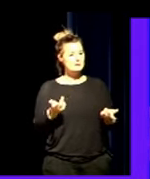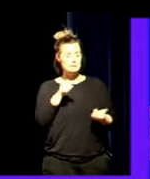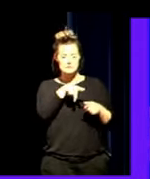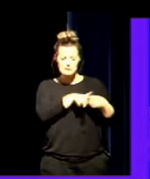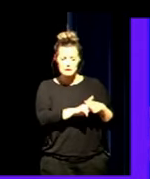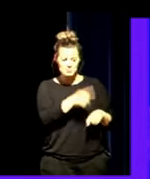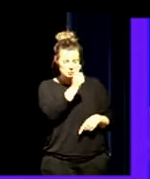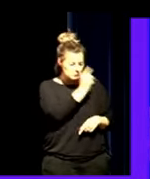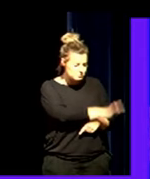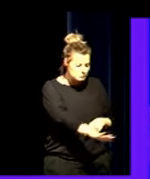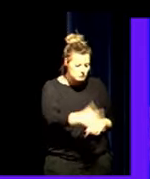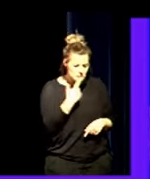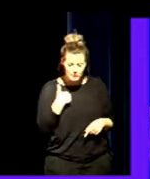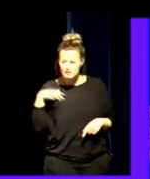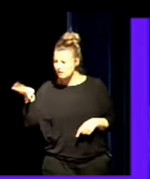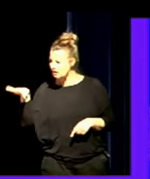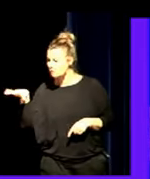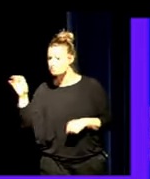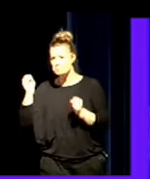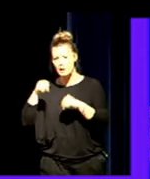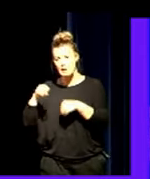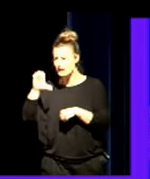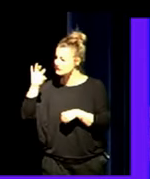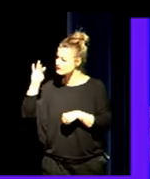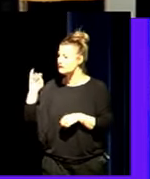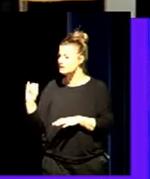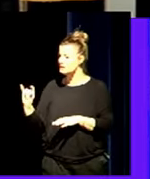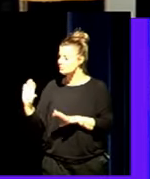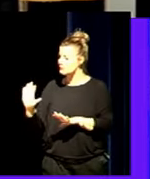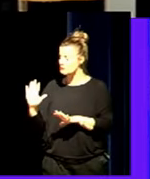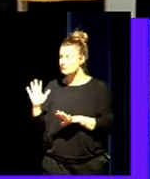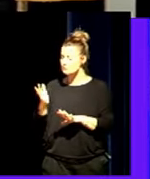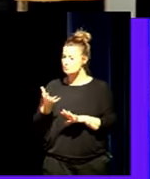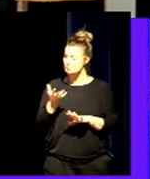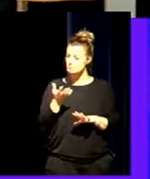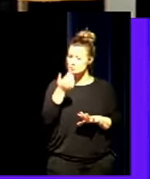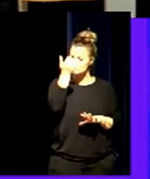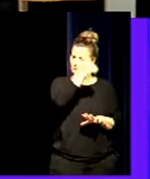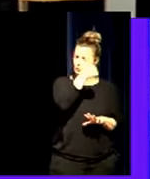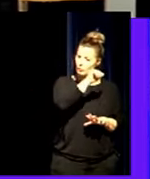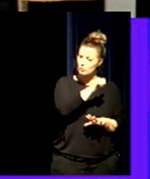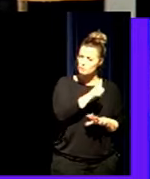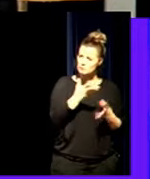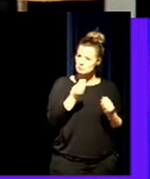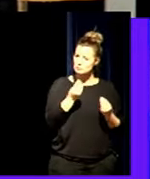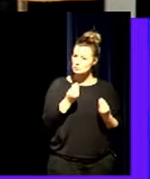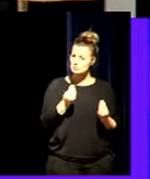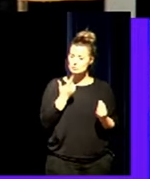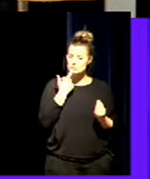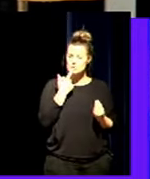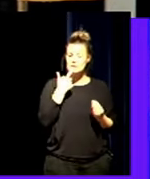batek ez baina, bai, bale ez, baina badaude gizon asko, ez da, maskulinitate flagiat